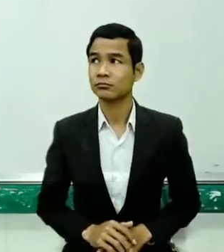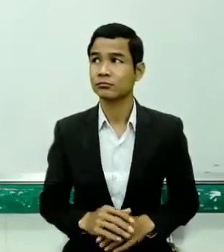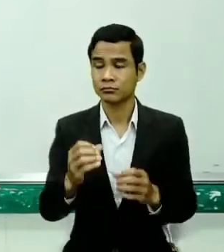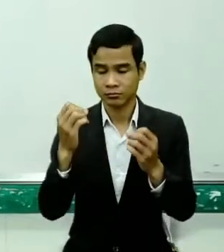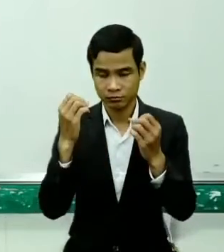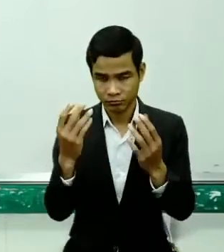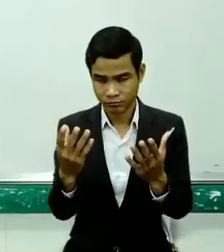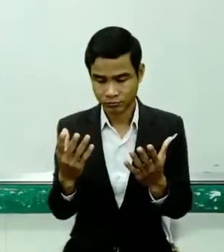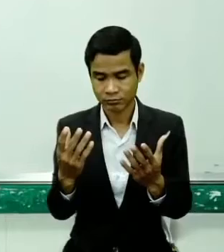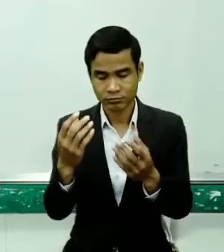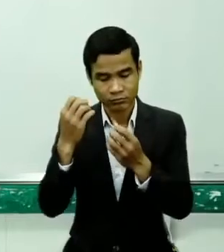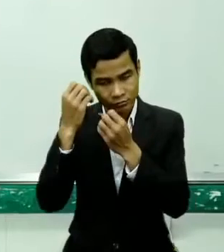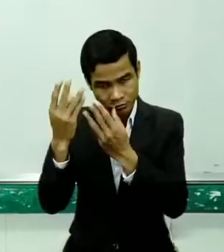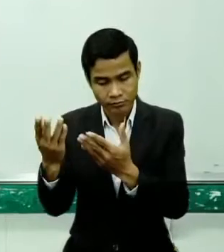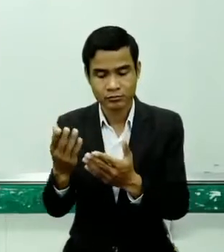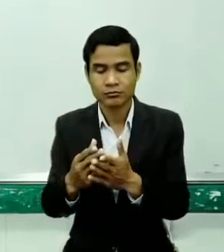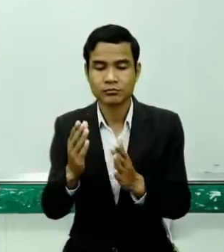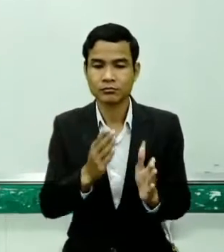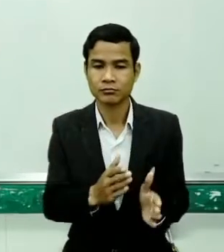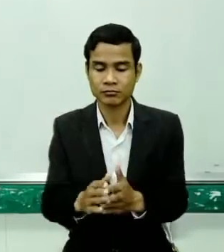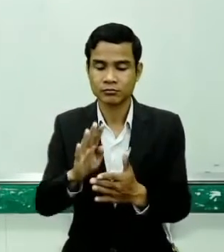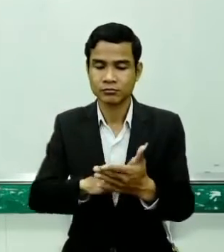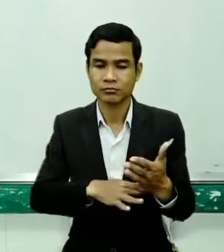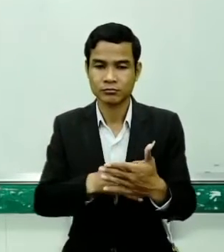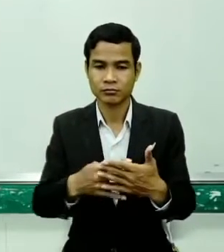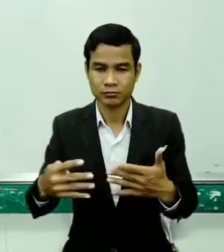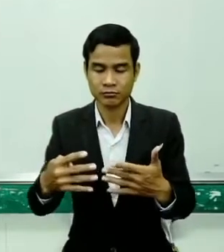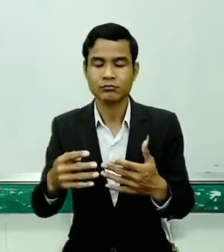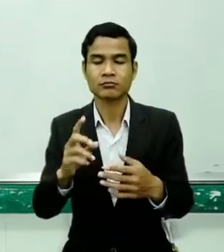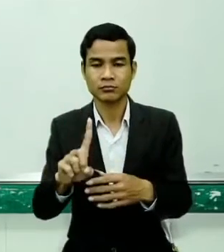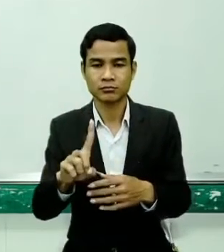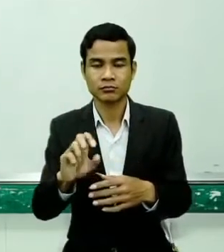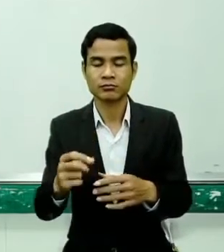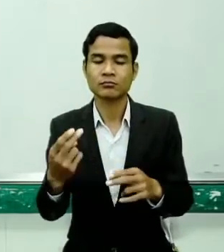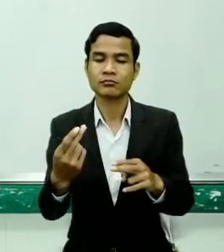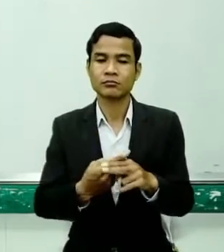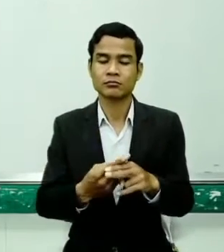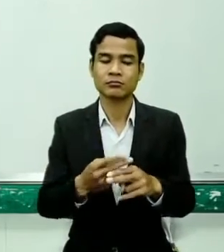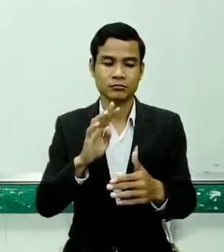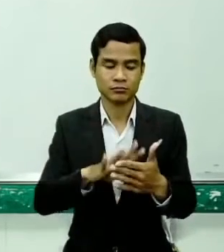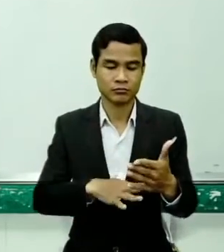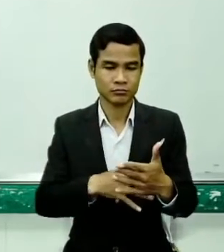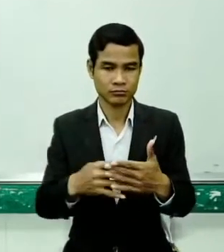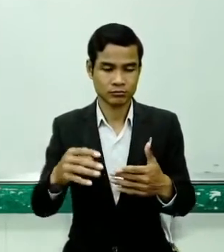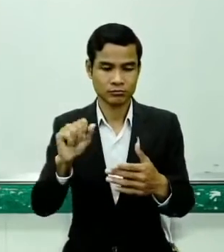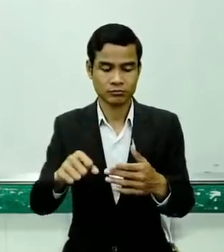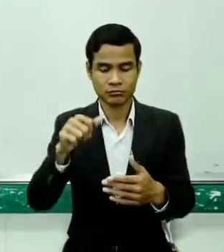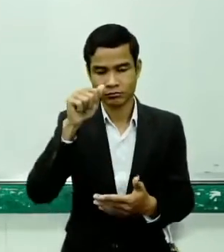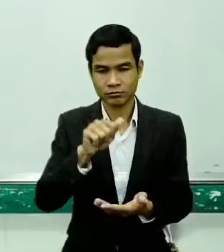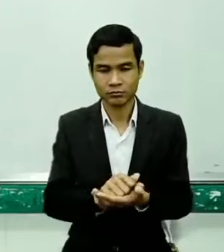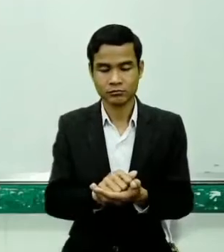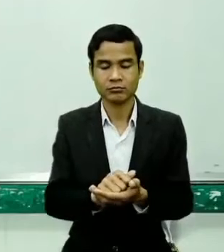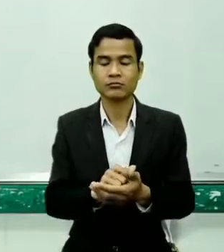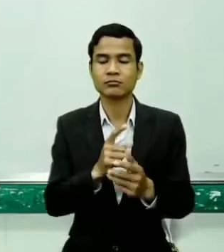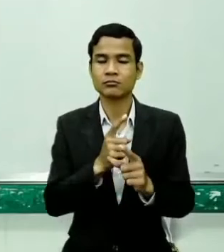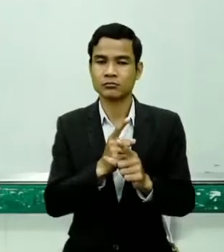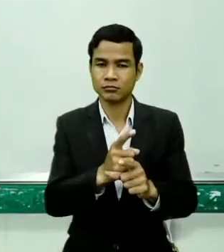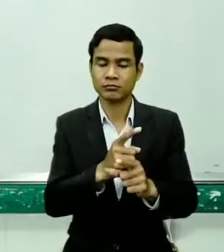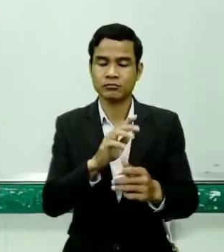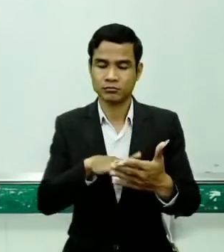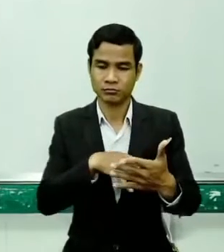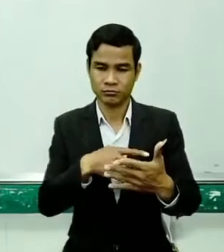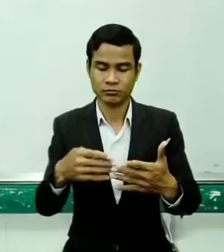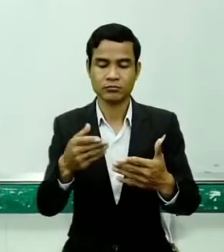Đảm bấy, riêng chọn phàn ca mũi. Hay ạ nụ vọt phàn ca nụ, ở bàn xâm rạch để tạm phàn ca.